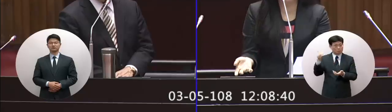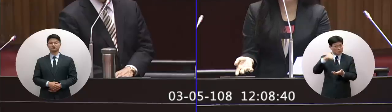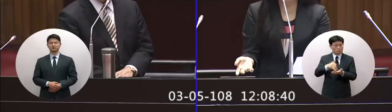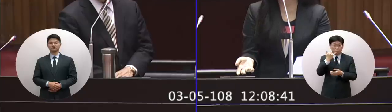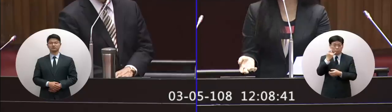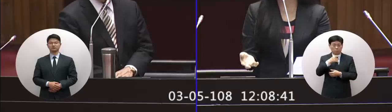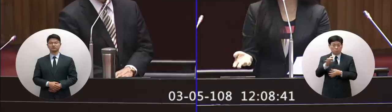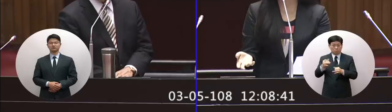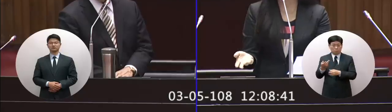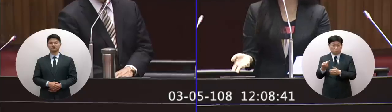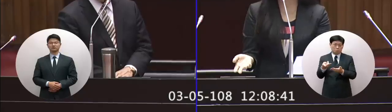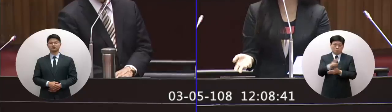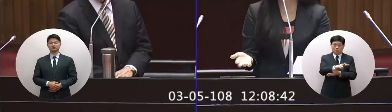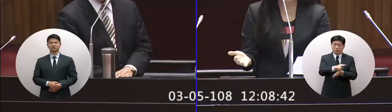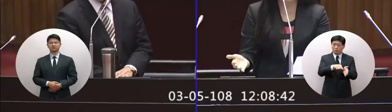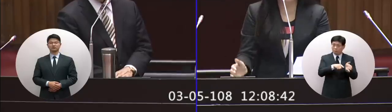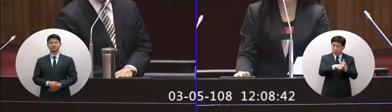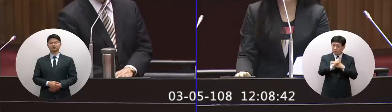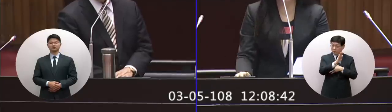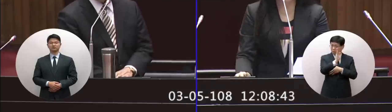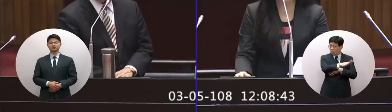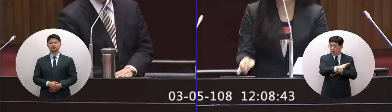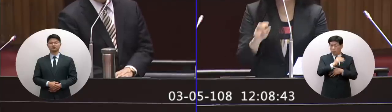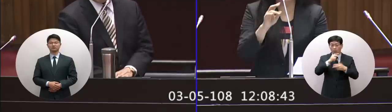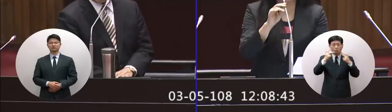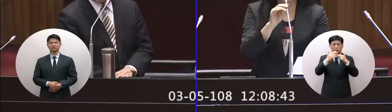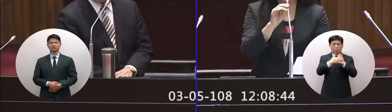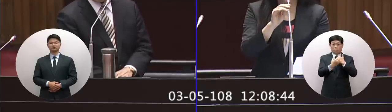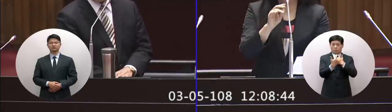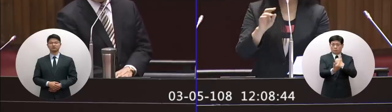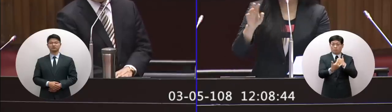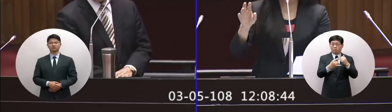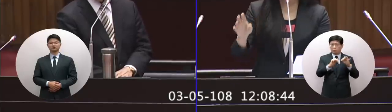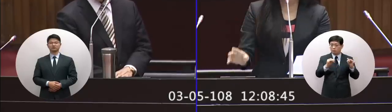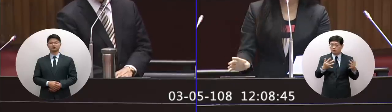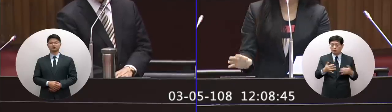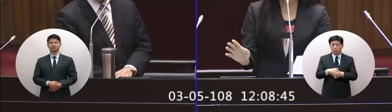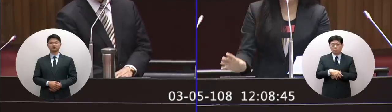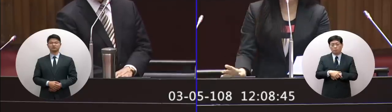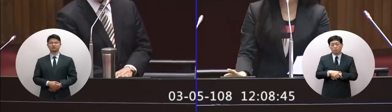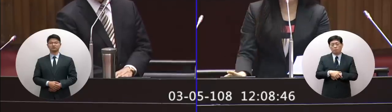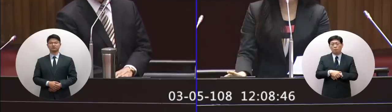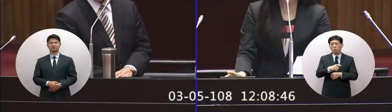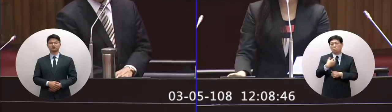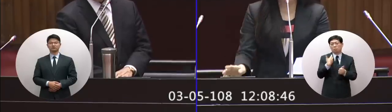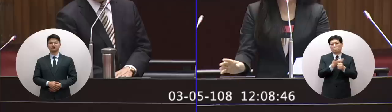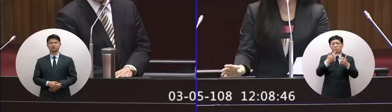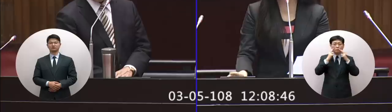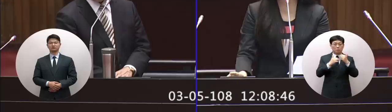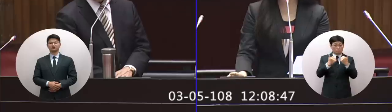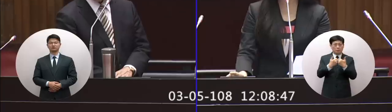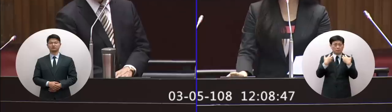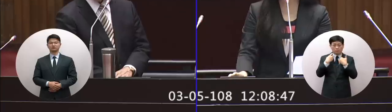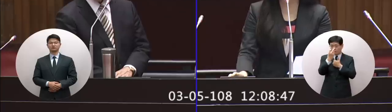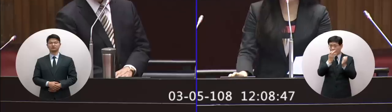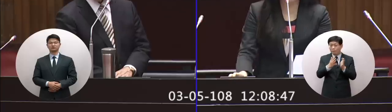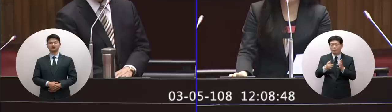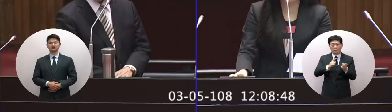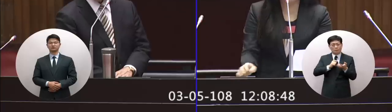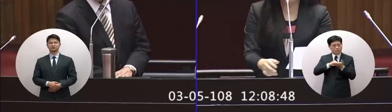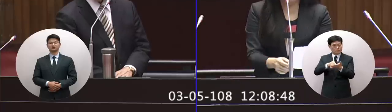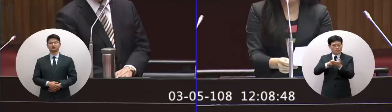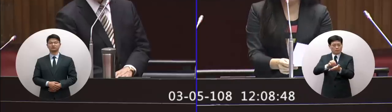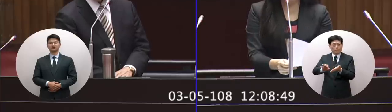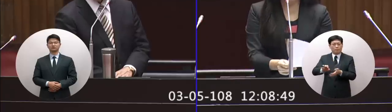底可不可以变更专案，变更成这个原住民保留地哈？那这个土地由原民会管理，那部落族人再来申